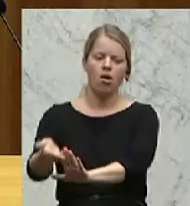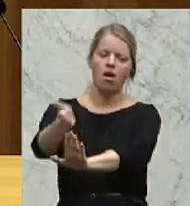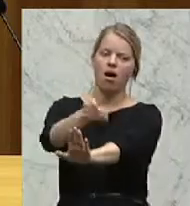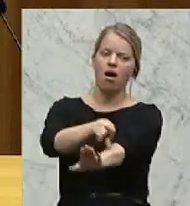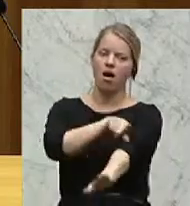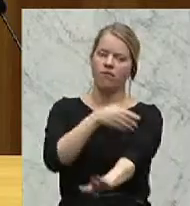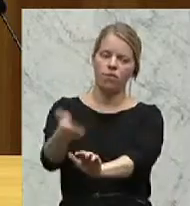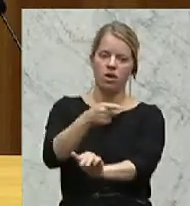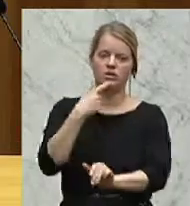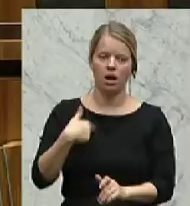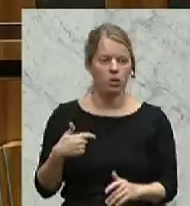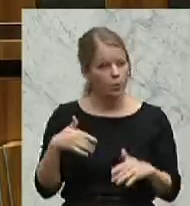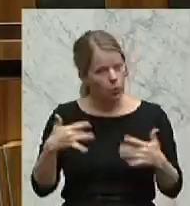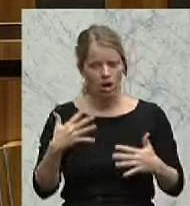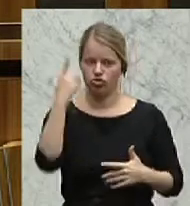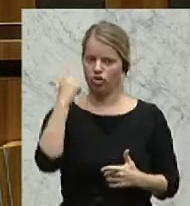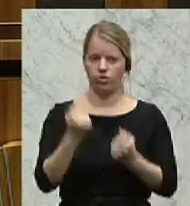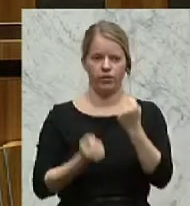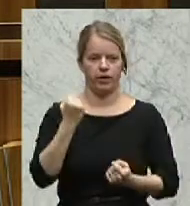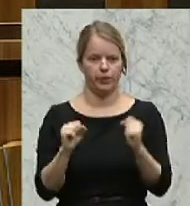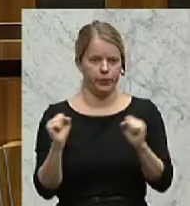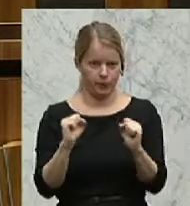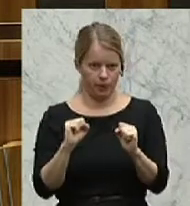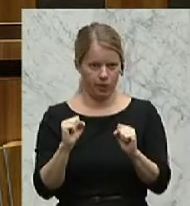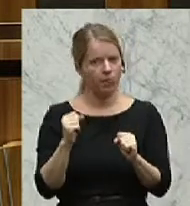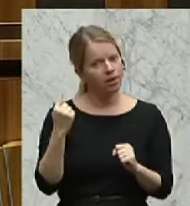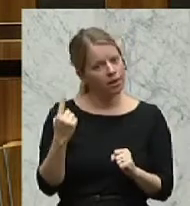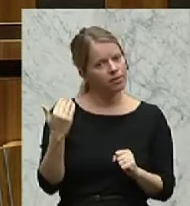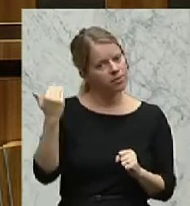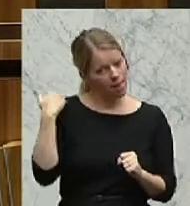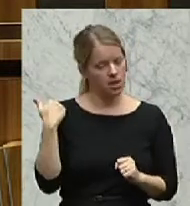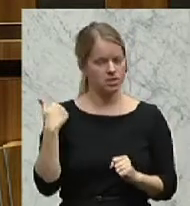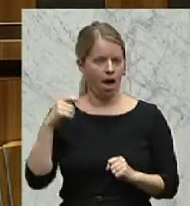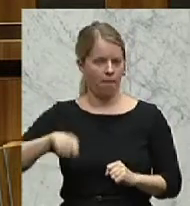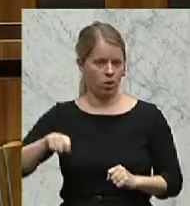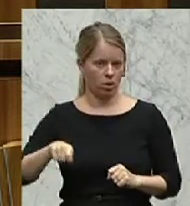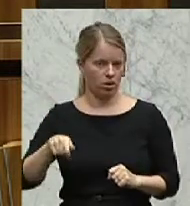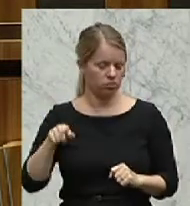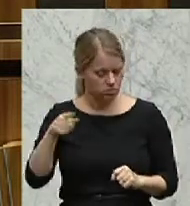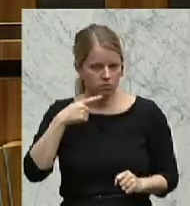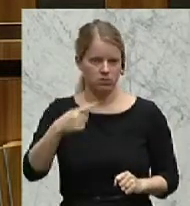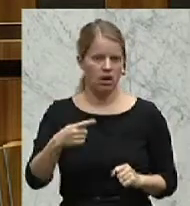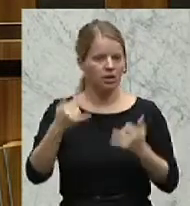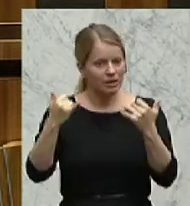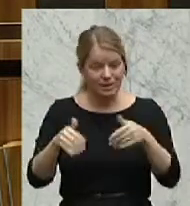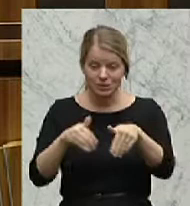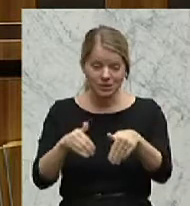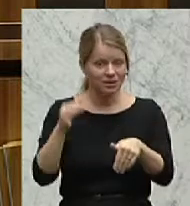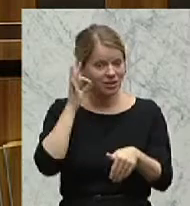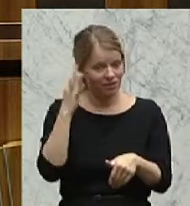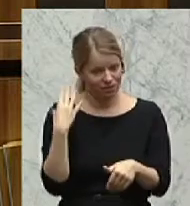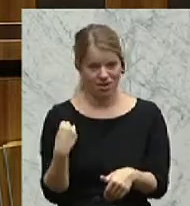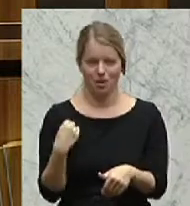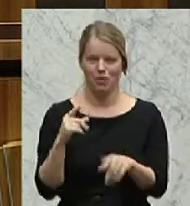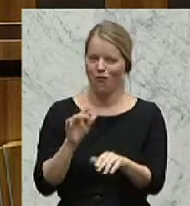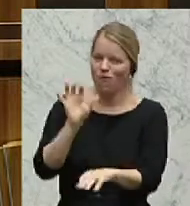die Startschwierigkeiten sind enorm. Das hat sie noch in ihrer Funktion als Abgeordnete damals gesagt, hat sie jetzt als Ministerin wiederholt. Ist schwierig,